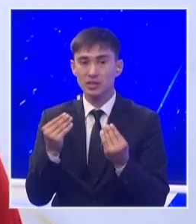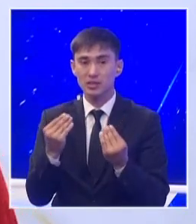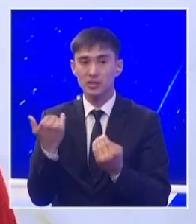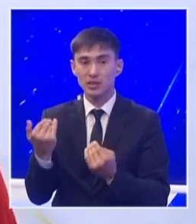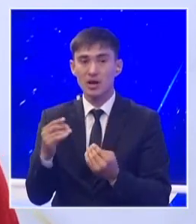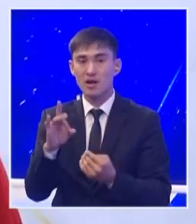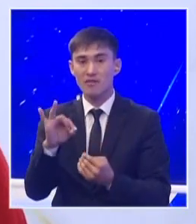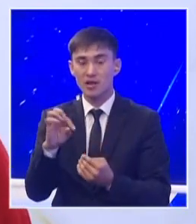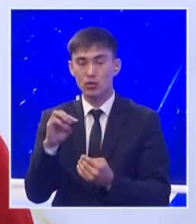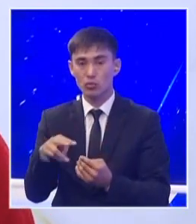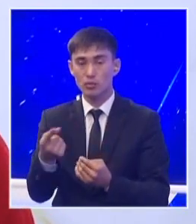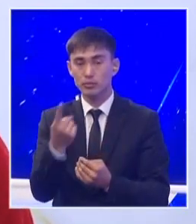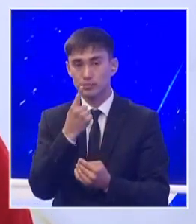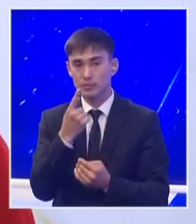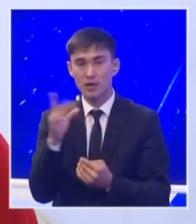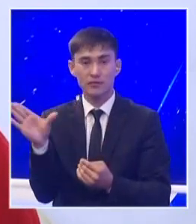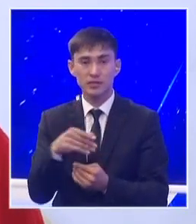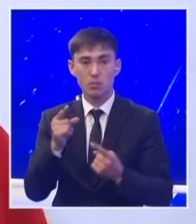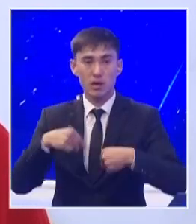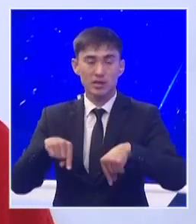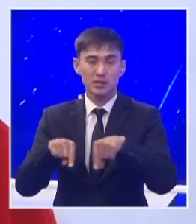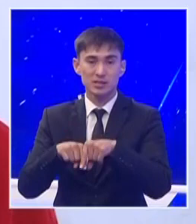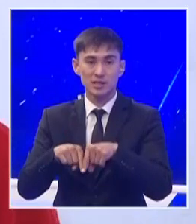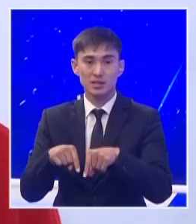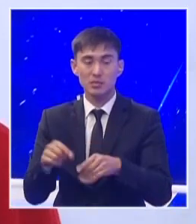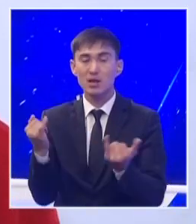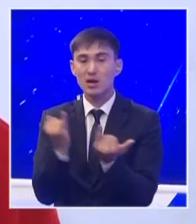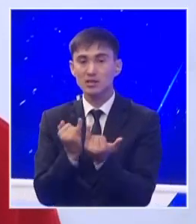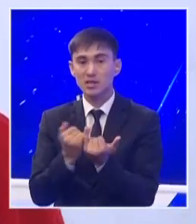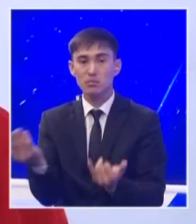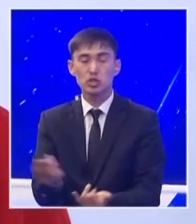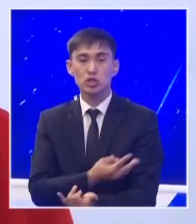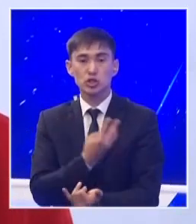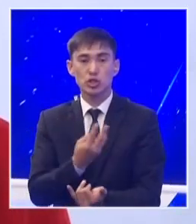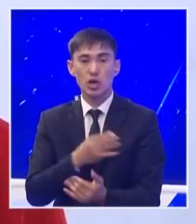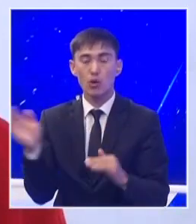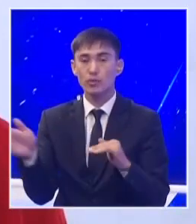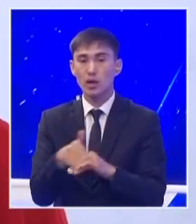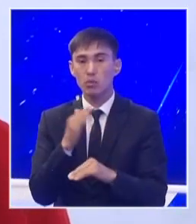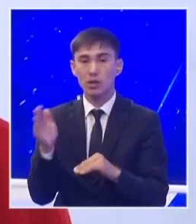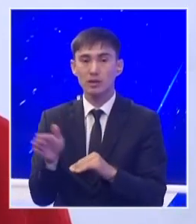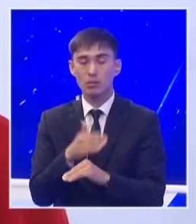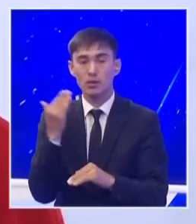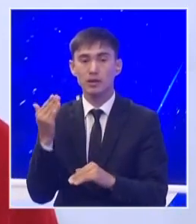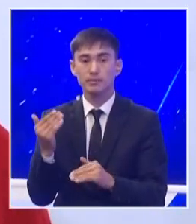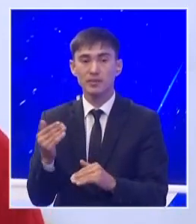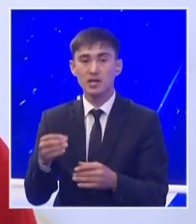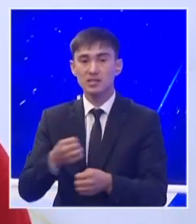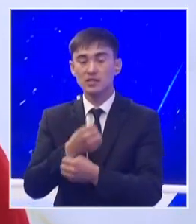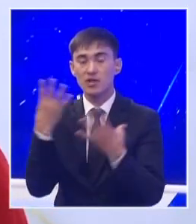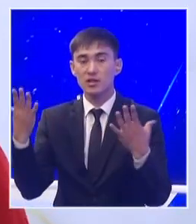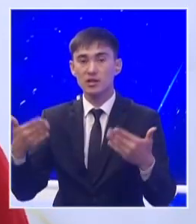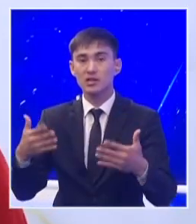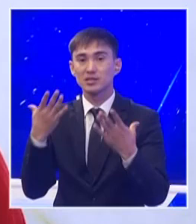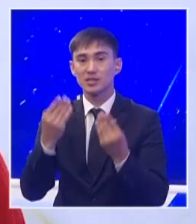накануне референдума. Я всем организаторам и гостям желаю добра, добра, светлых